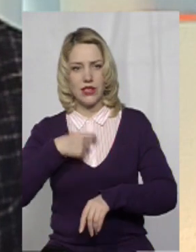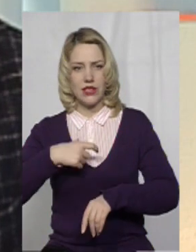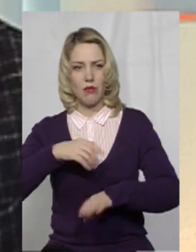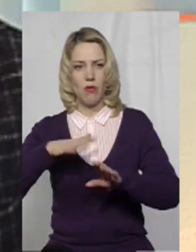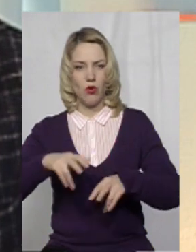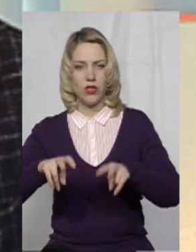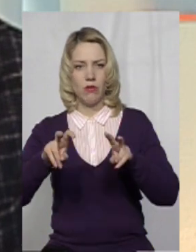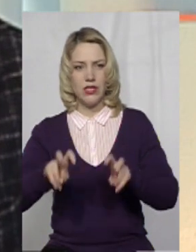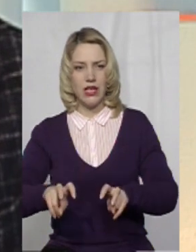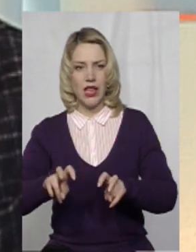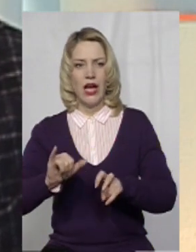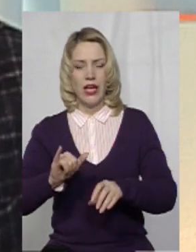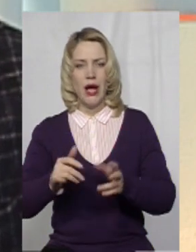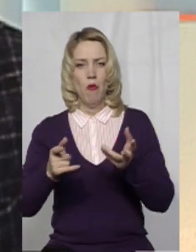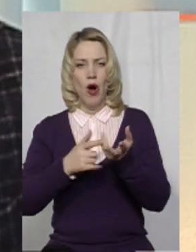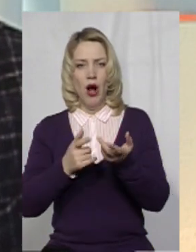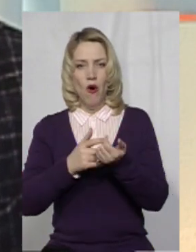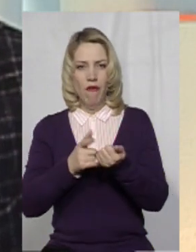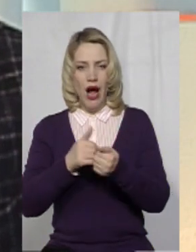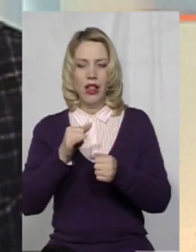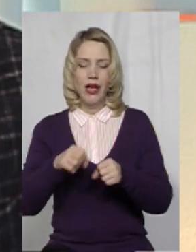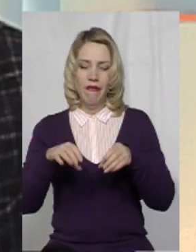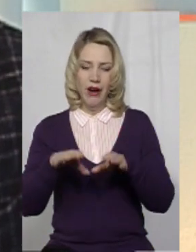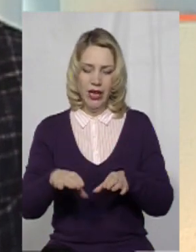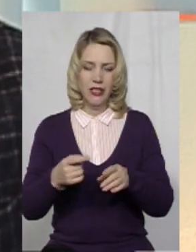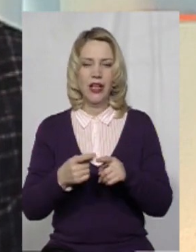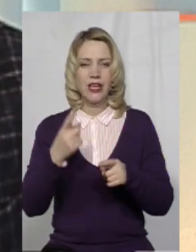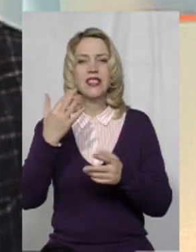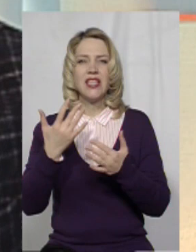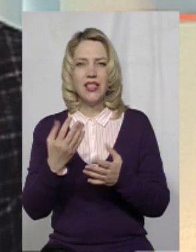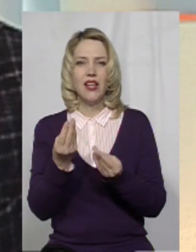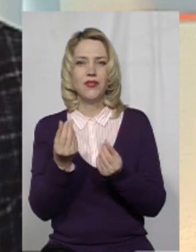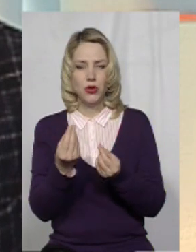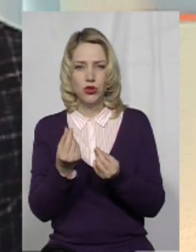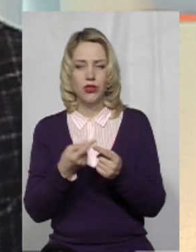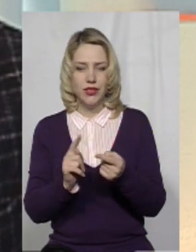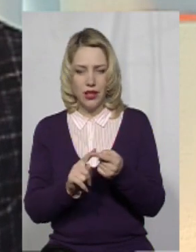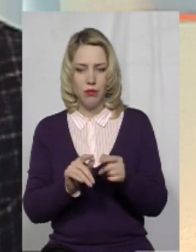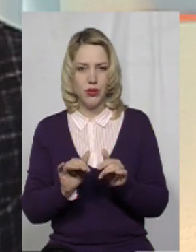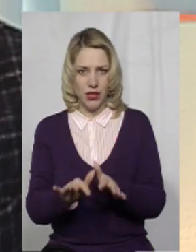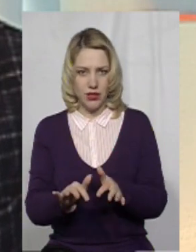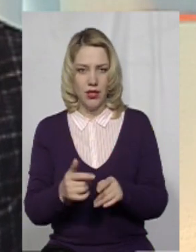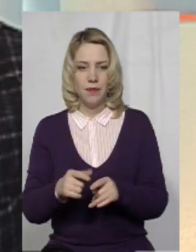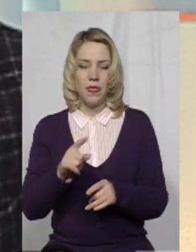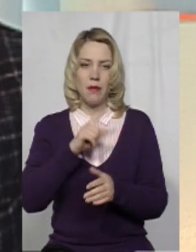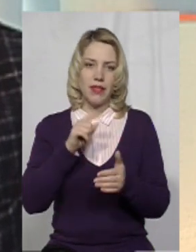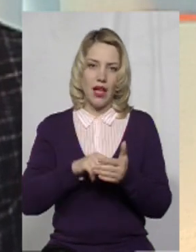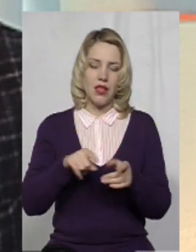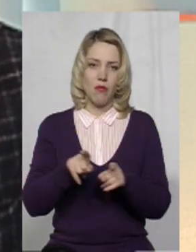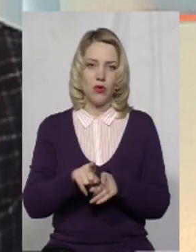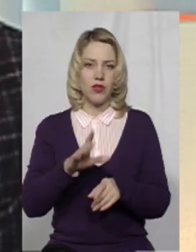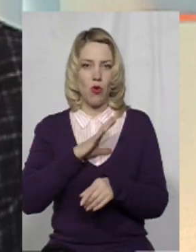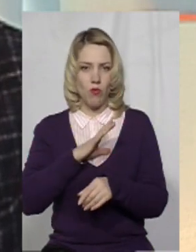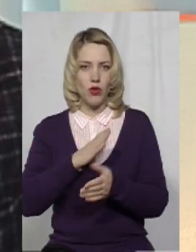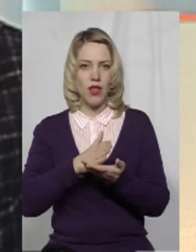потім сіли і порахували. І вирішили визначити економічну складову цього процесу. Питання точилося в такому